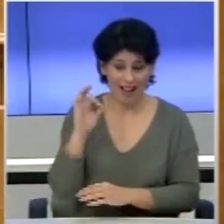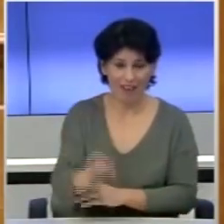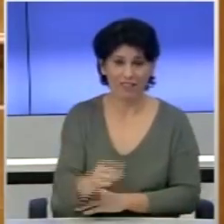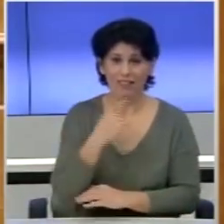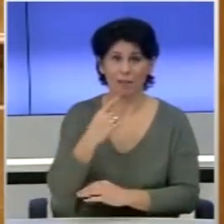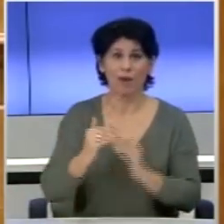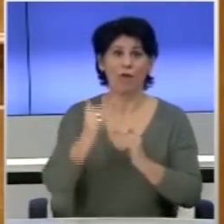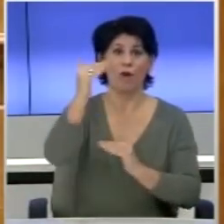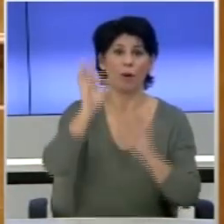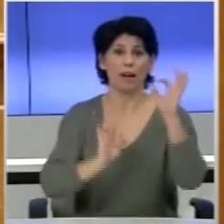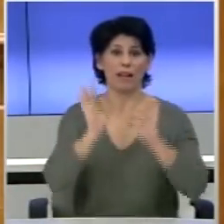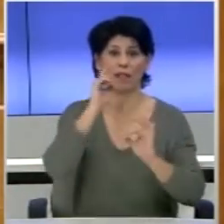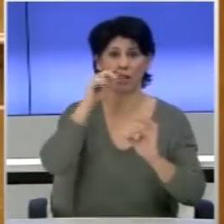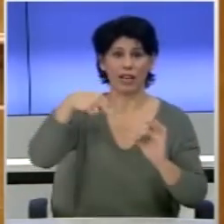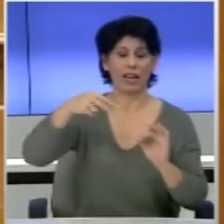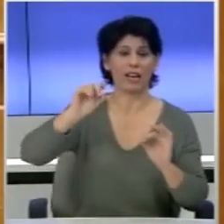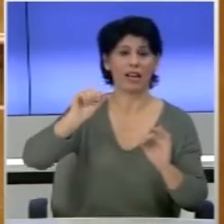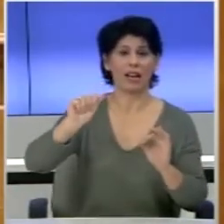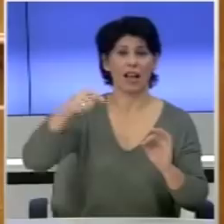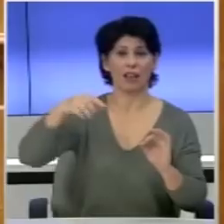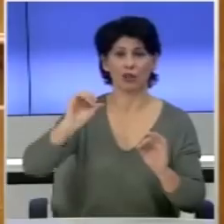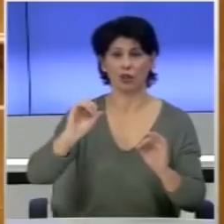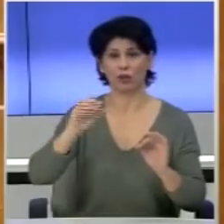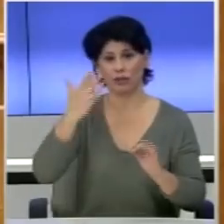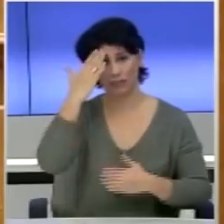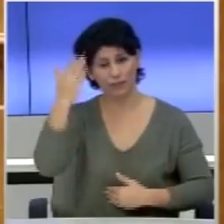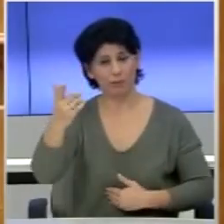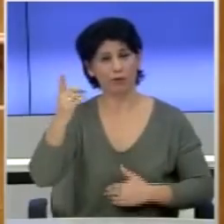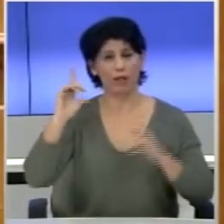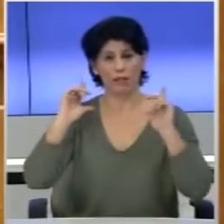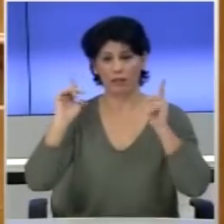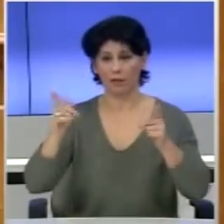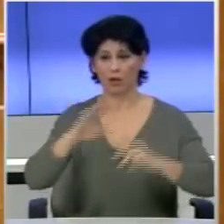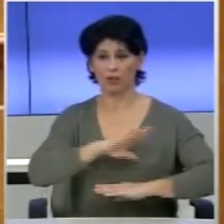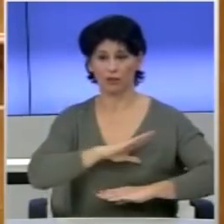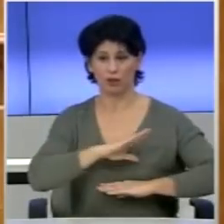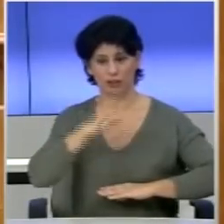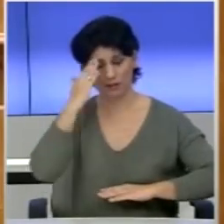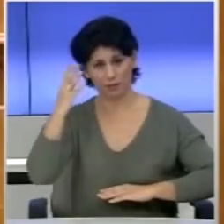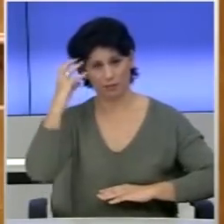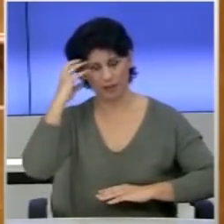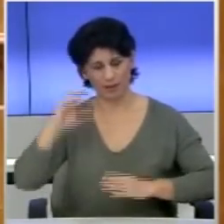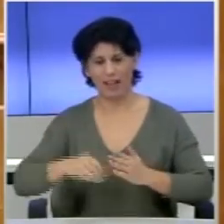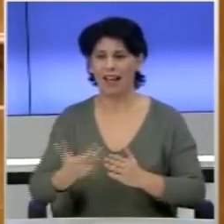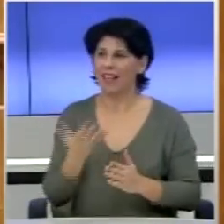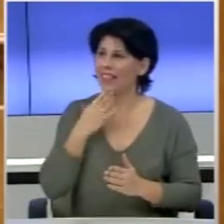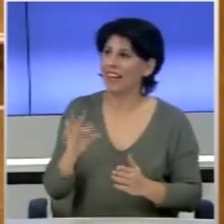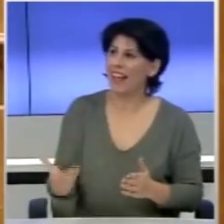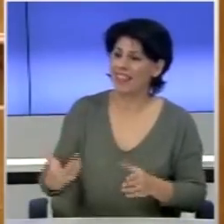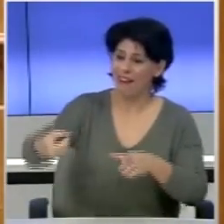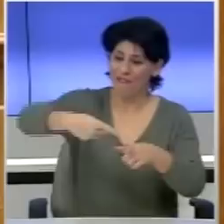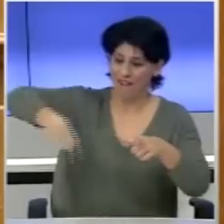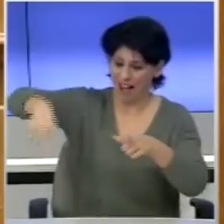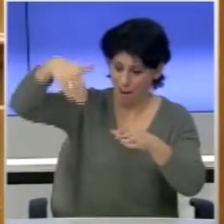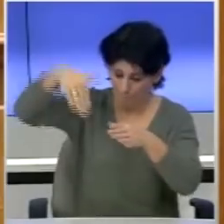βάζει τη Βόρεια Μακεδονία στο ΝΑΤΟ, τιμώντας έτσι τη μνήμη των μαχητών του Δημοκρατικού Στρατού. Το Βαρέλι, δηλαδή, δυστυχώς δεν